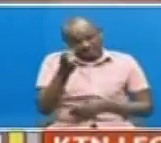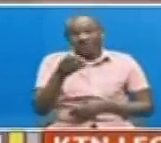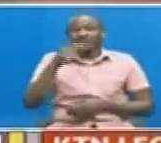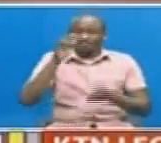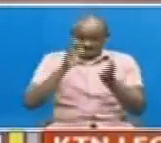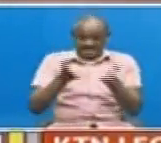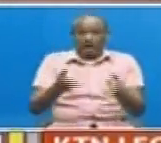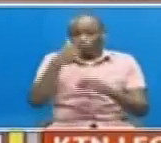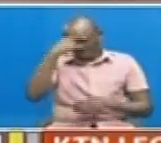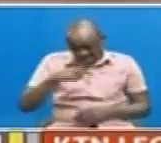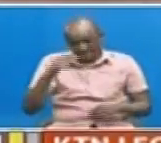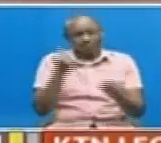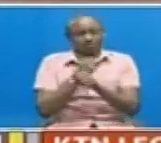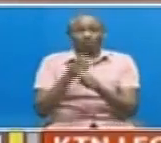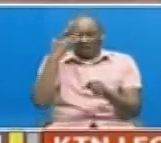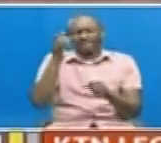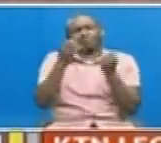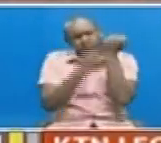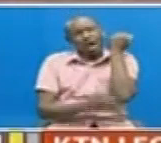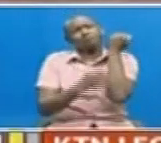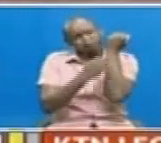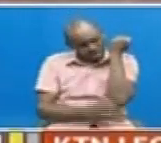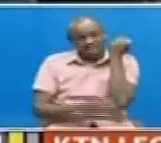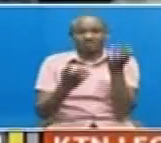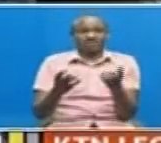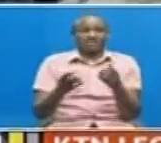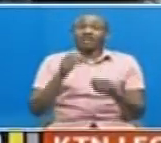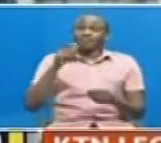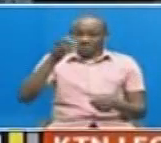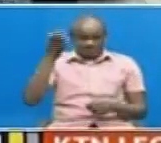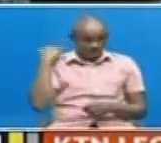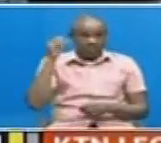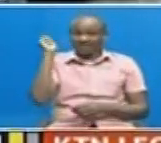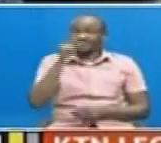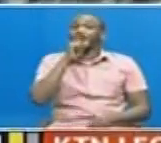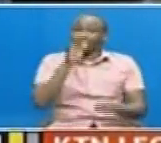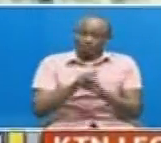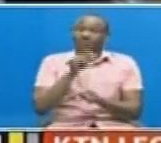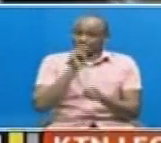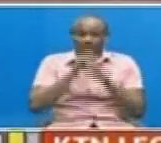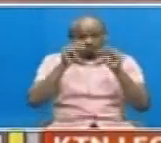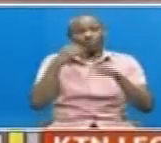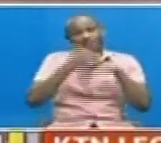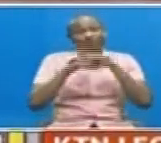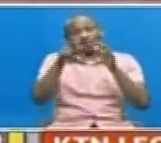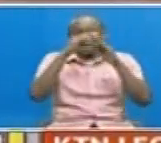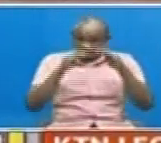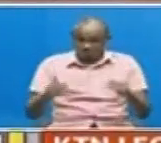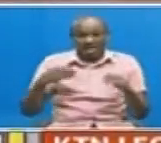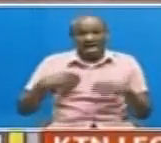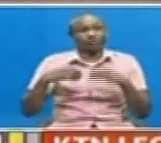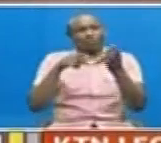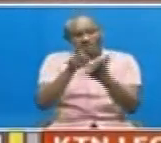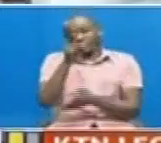upofu uliomshinda kutibu sababu ya umaskini. Ahadi ya Rais Uhuru Kenyatta isiyotimia kuwa angemjengea nyumba na kumfidia